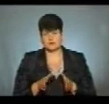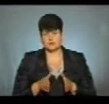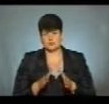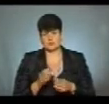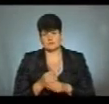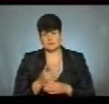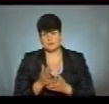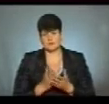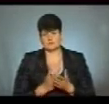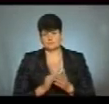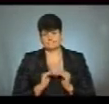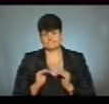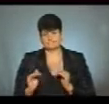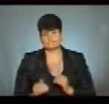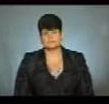хорошою якісною покриттям.